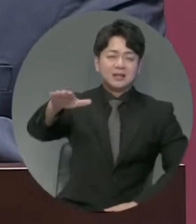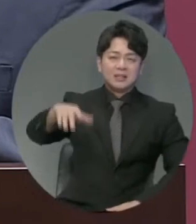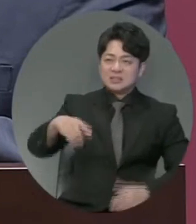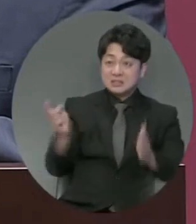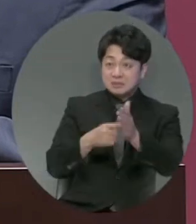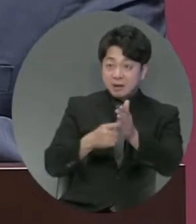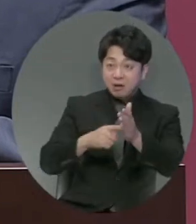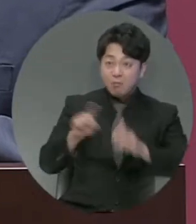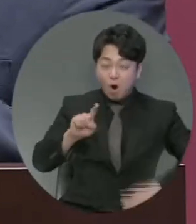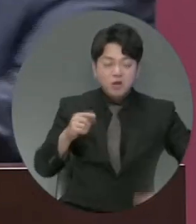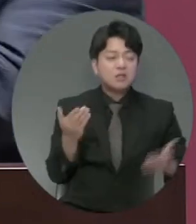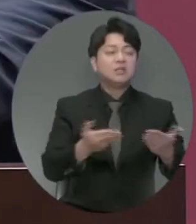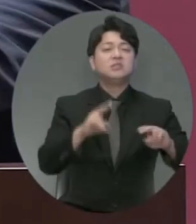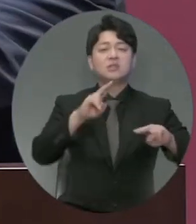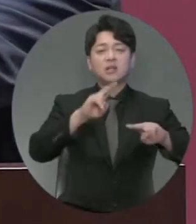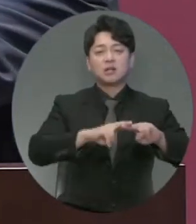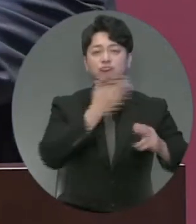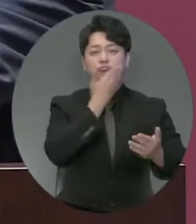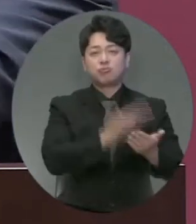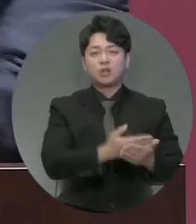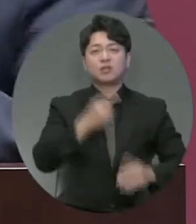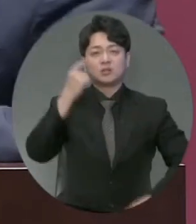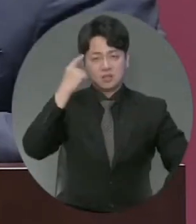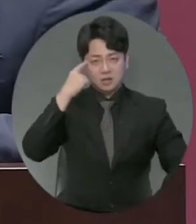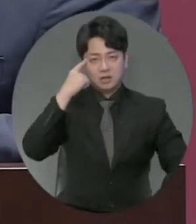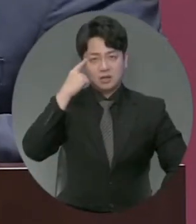일자리가 중요하다 이렇게 생각을 했기 때문에